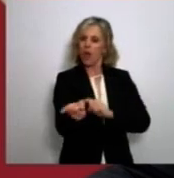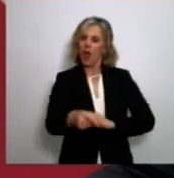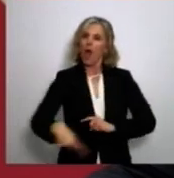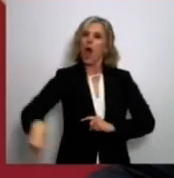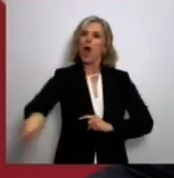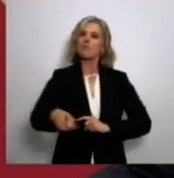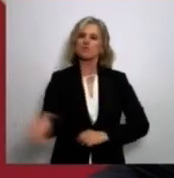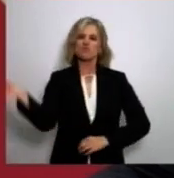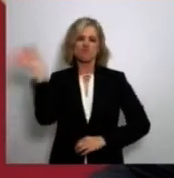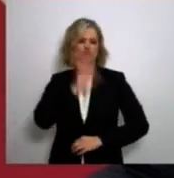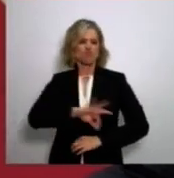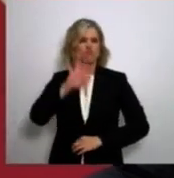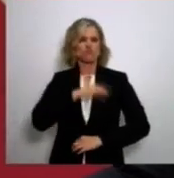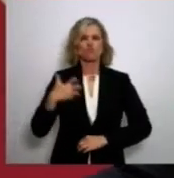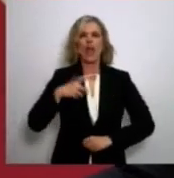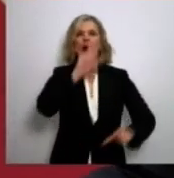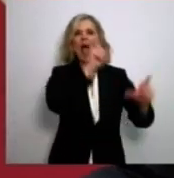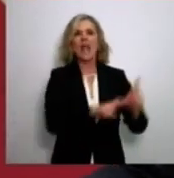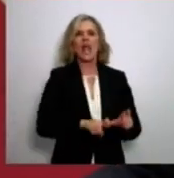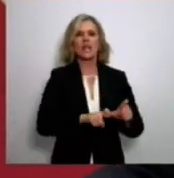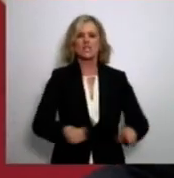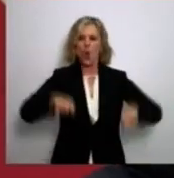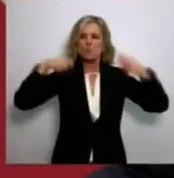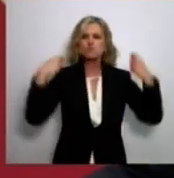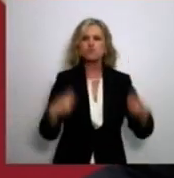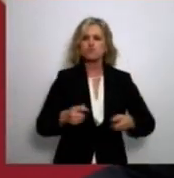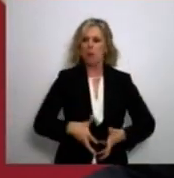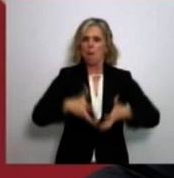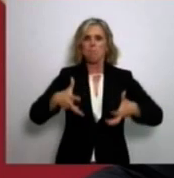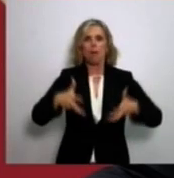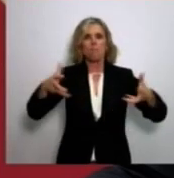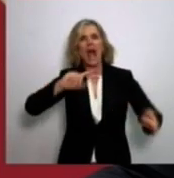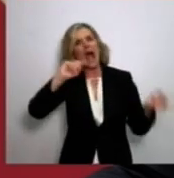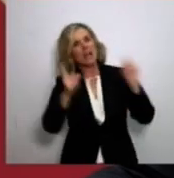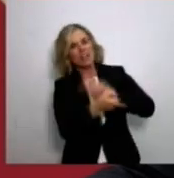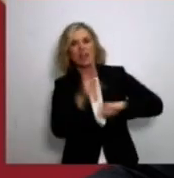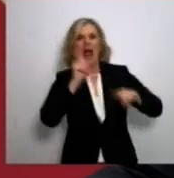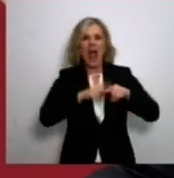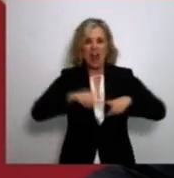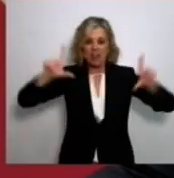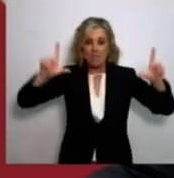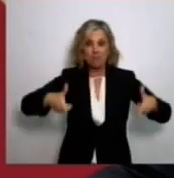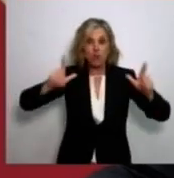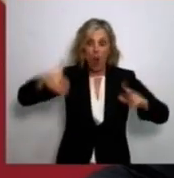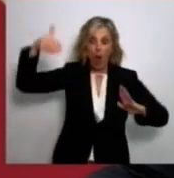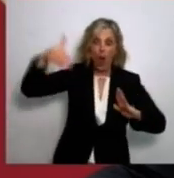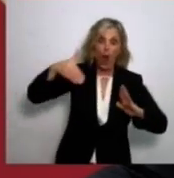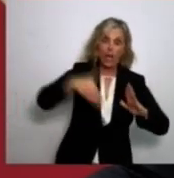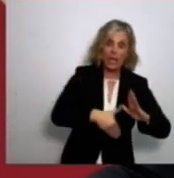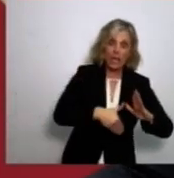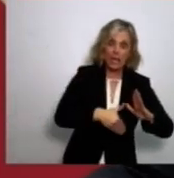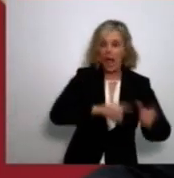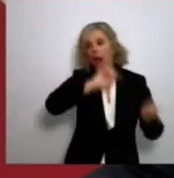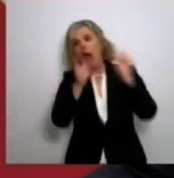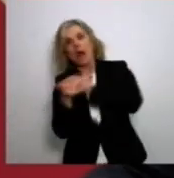νομίζω αύξησε τα κέρδη της, δεν ξέρω και εγώ πόσο. Σε μια χώρα η οποία πτωχεύει. Τι είναι οι πολιτικοί οι οποίοι πλουτίζουν 50